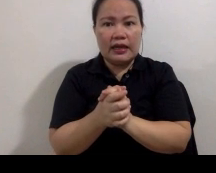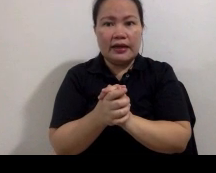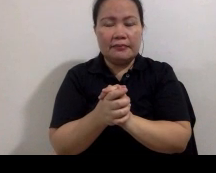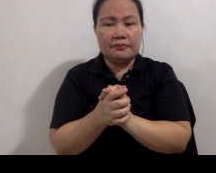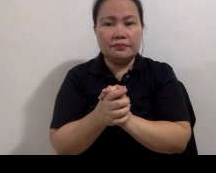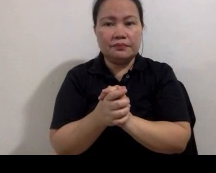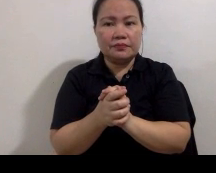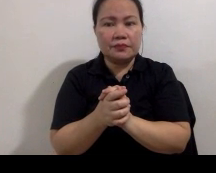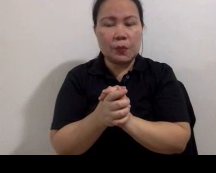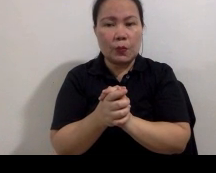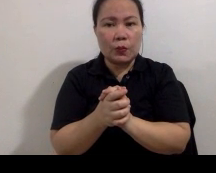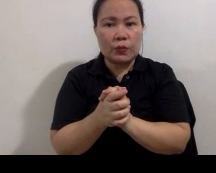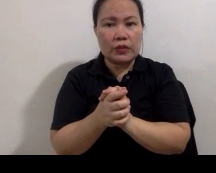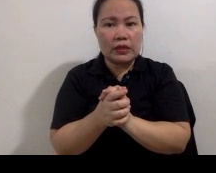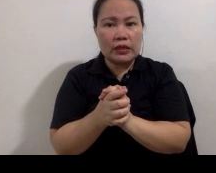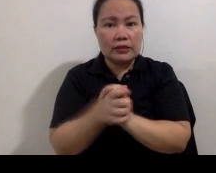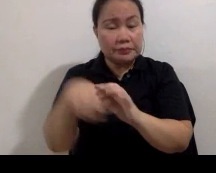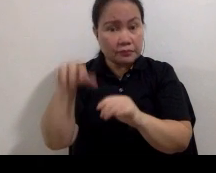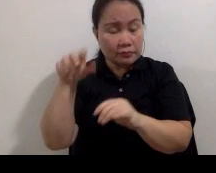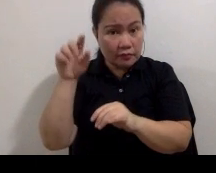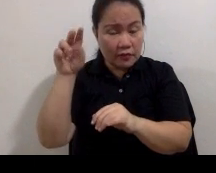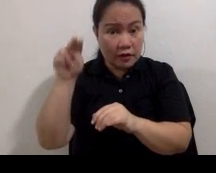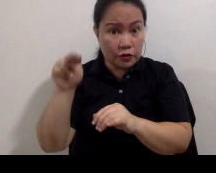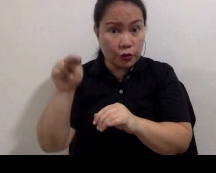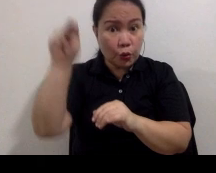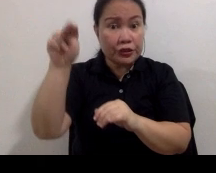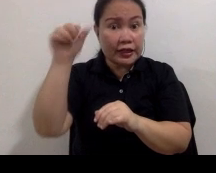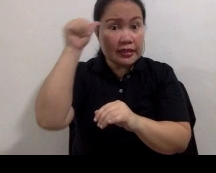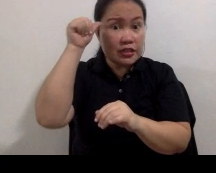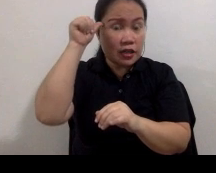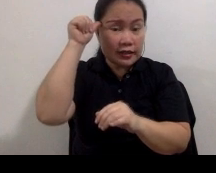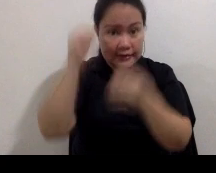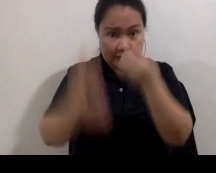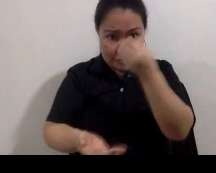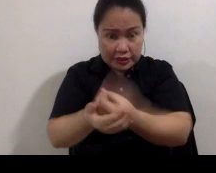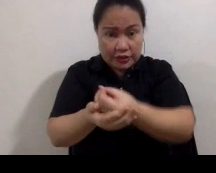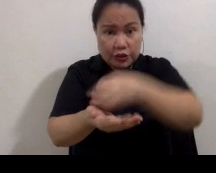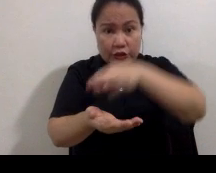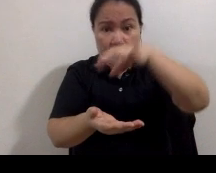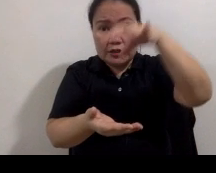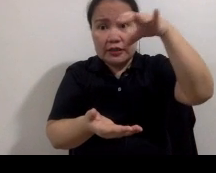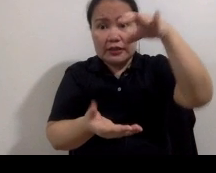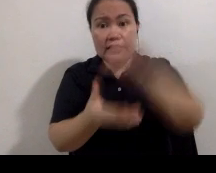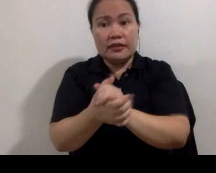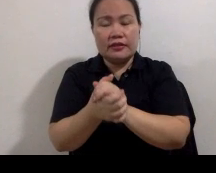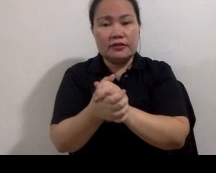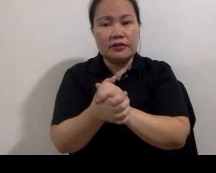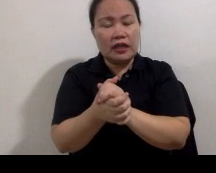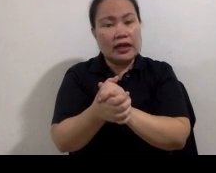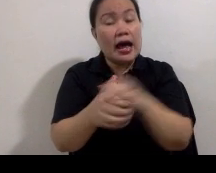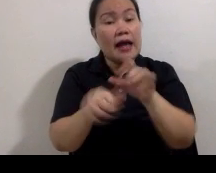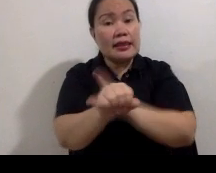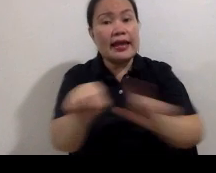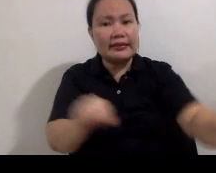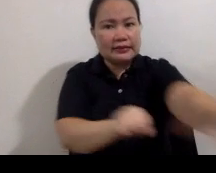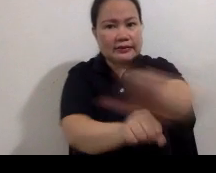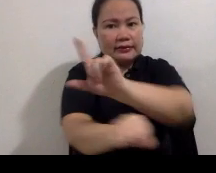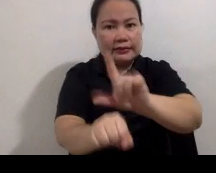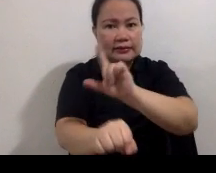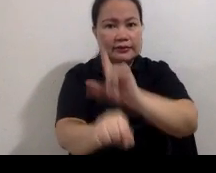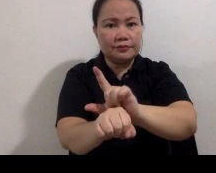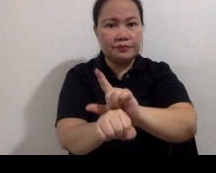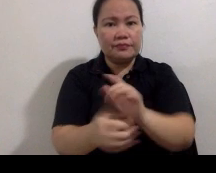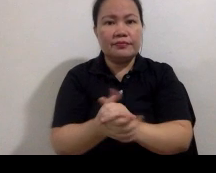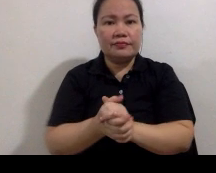Correct. Ang bansang India ay isa sa mga bansa sa Timog Asya na may mayamang or